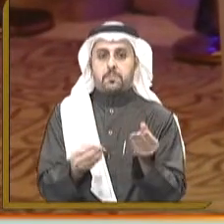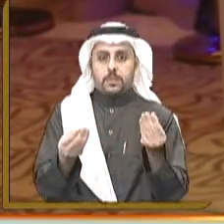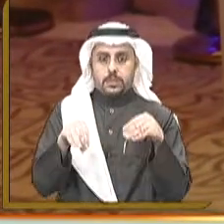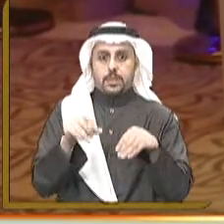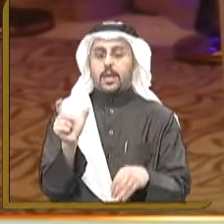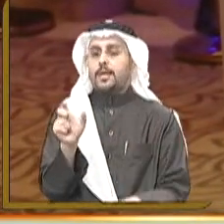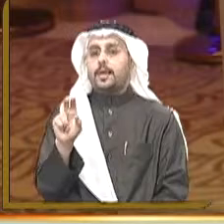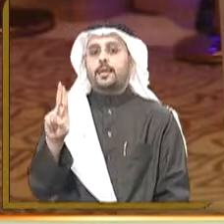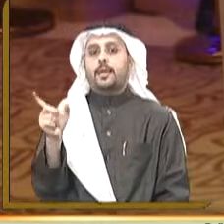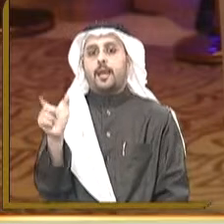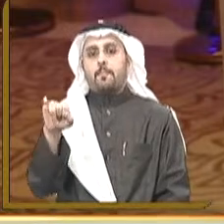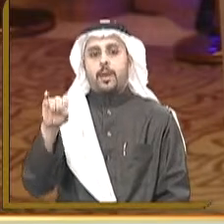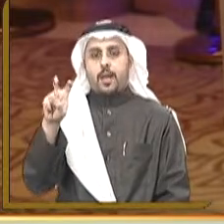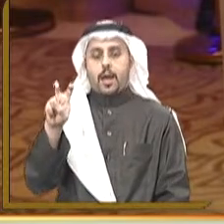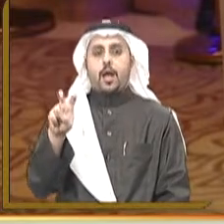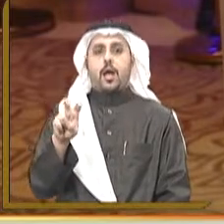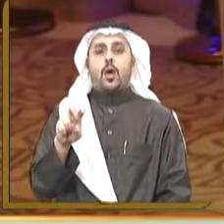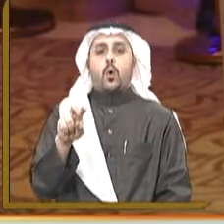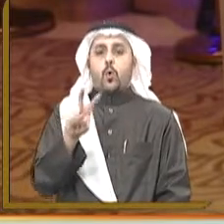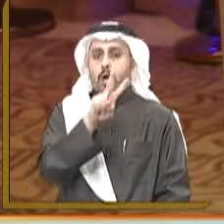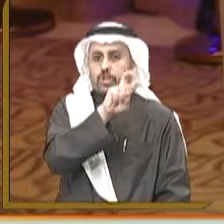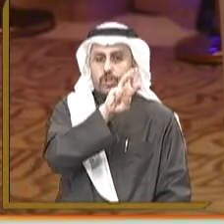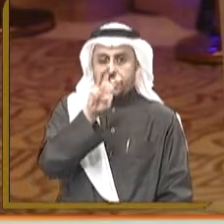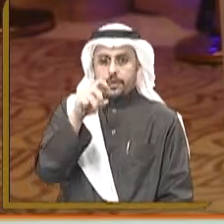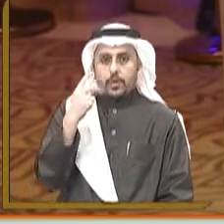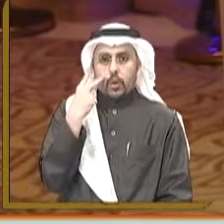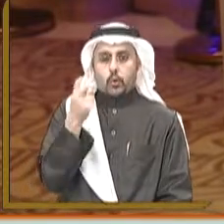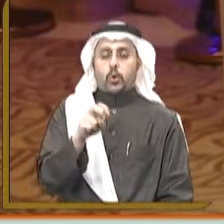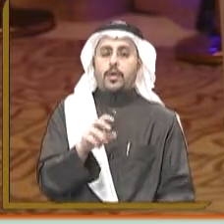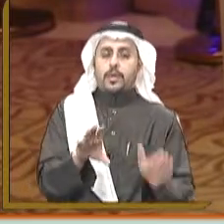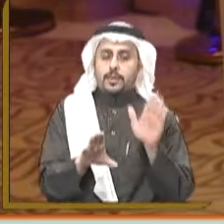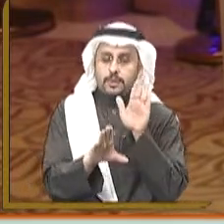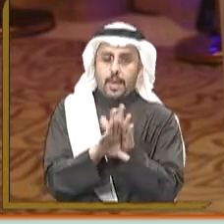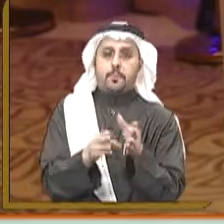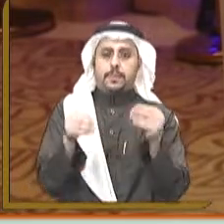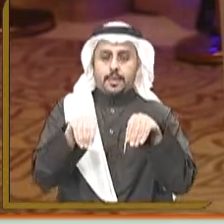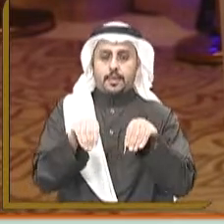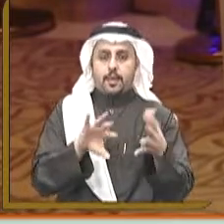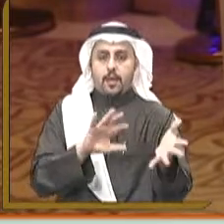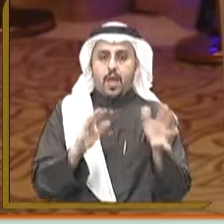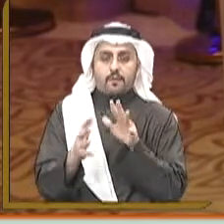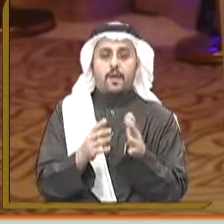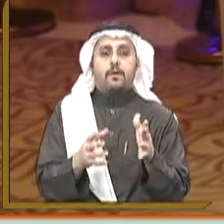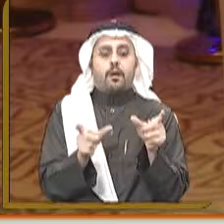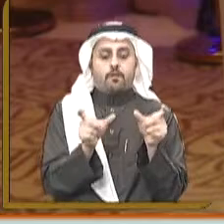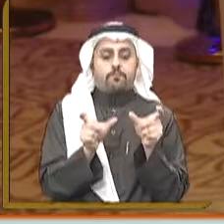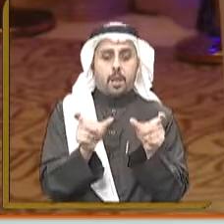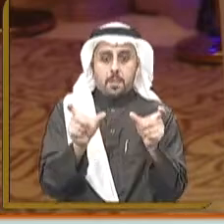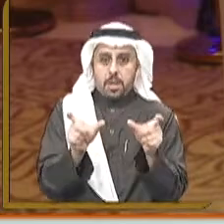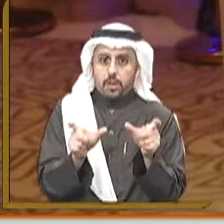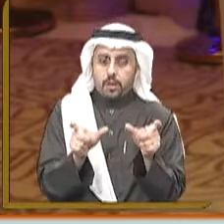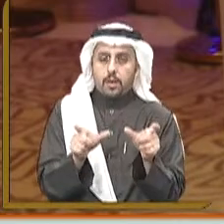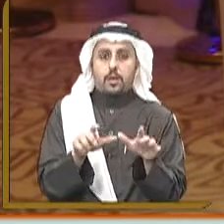نظرة رؤية 2030 وما يتعلق بها، وهذا أساسنا الثابت، استقرار في المنطقة وفي